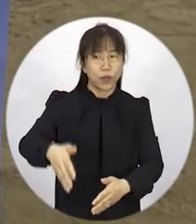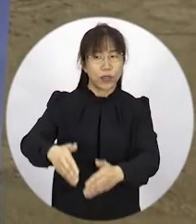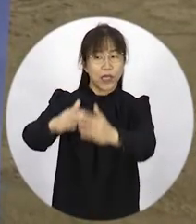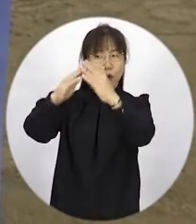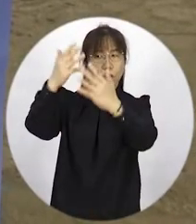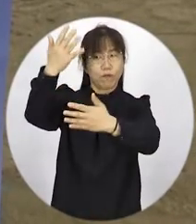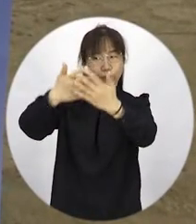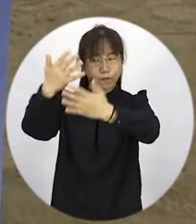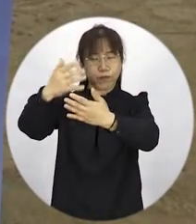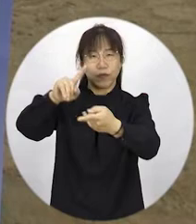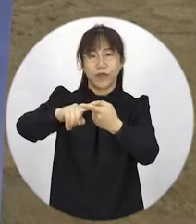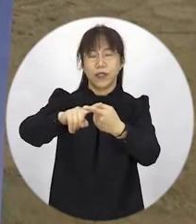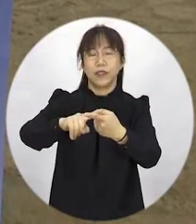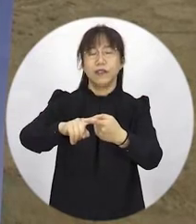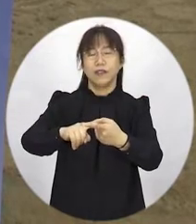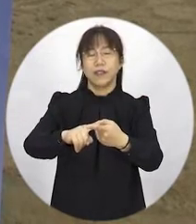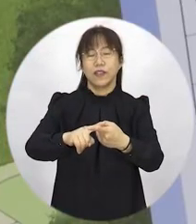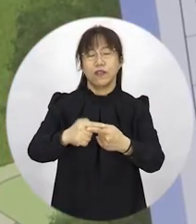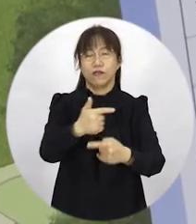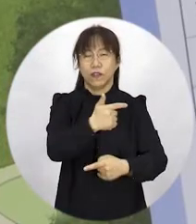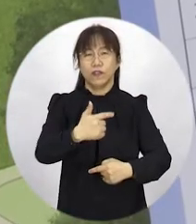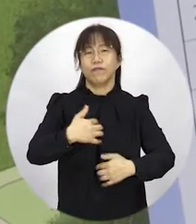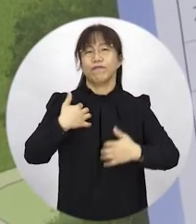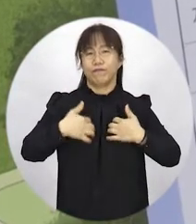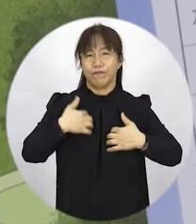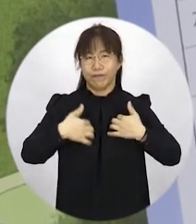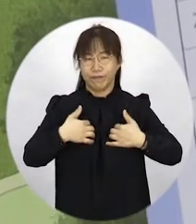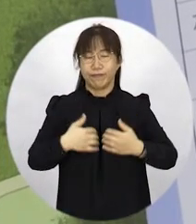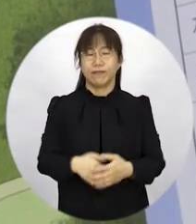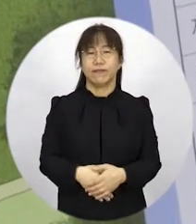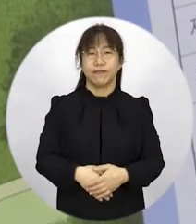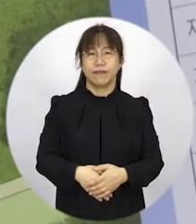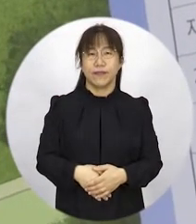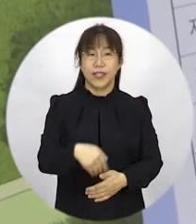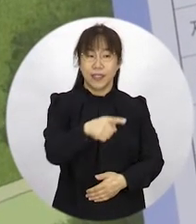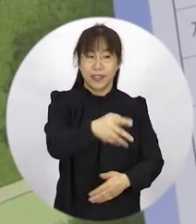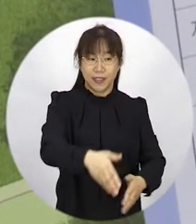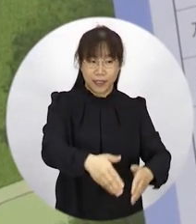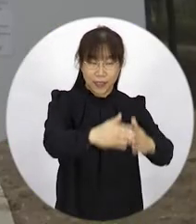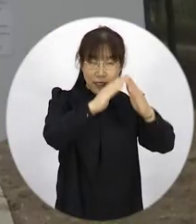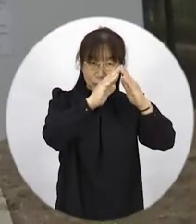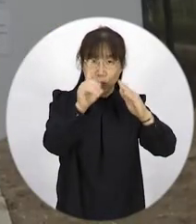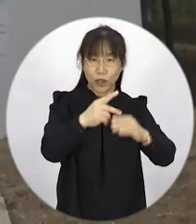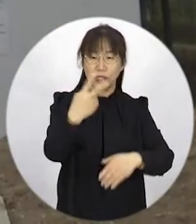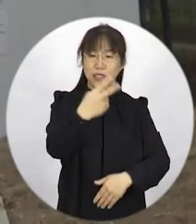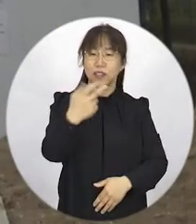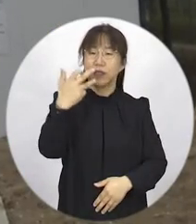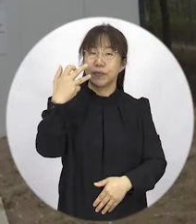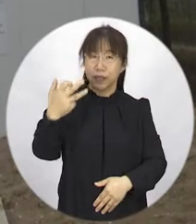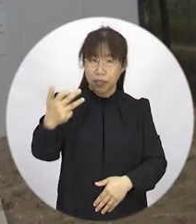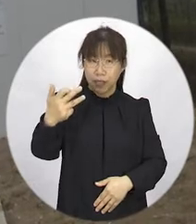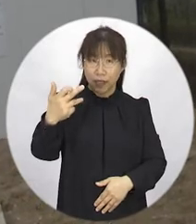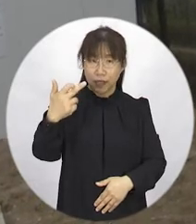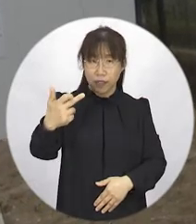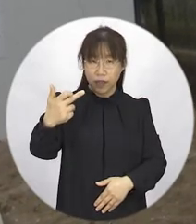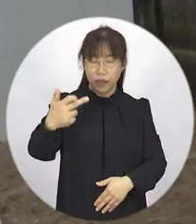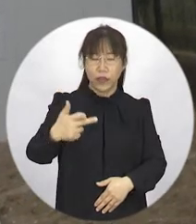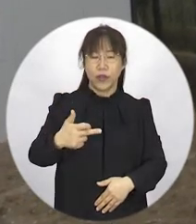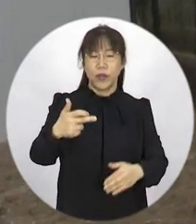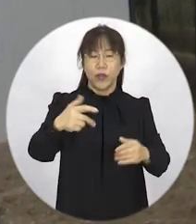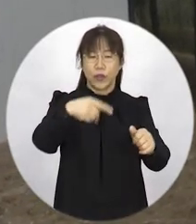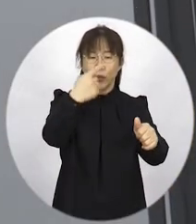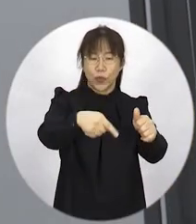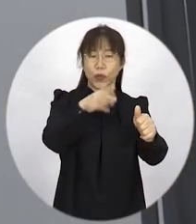모습이 소개돼 눈길을 끌었습니다 한편 감소 안전 교육 센터 건립 사업은 지난 2017년 교육부